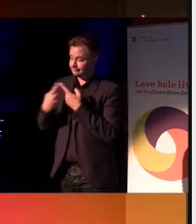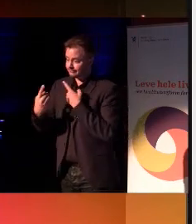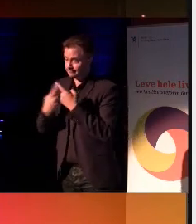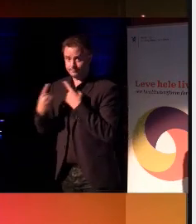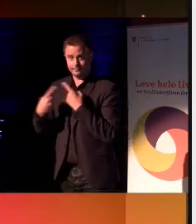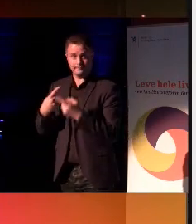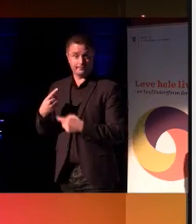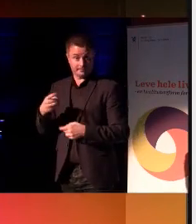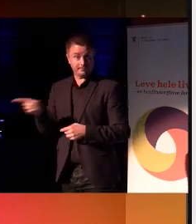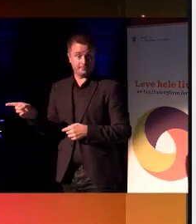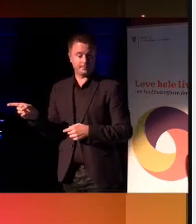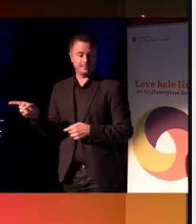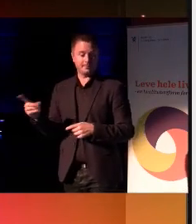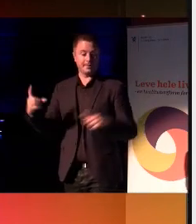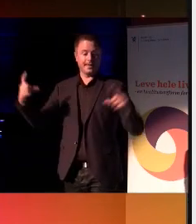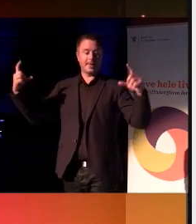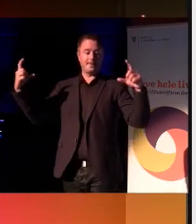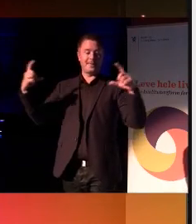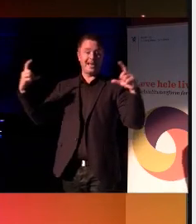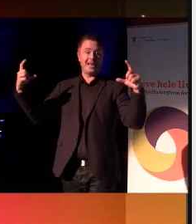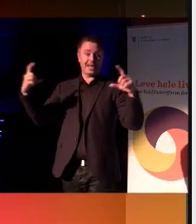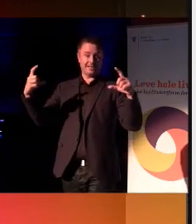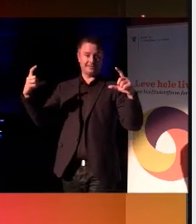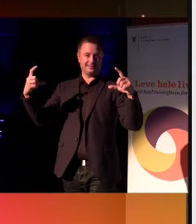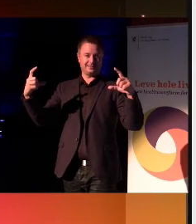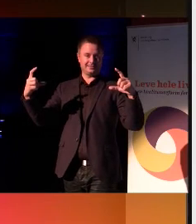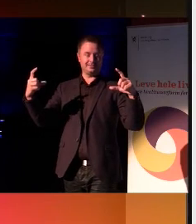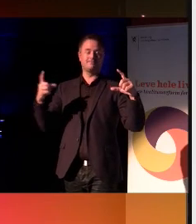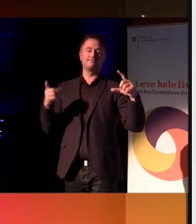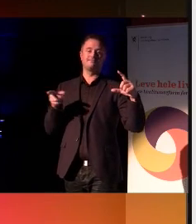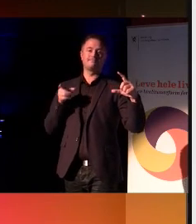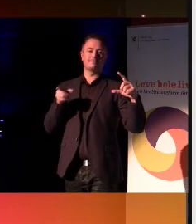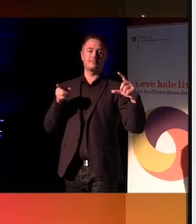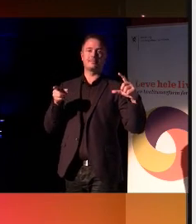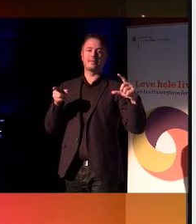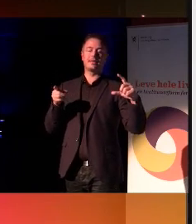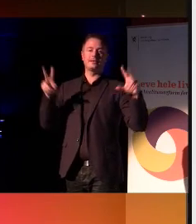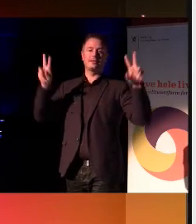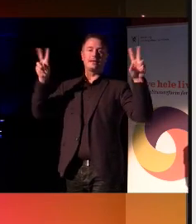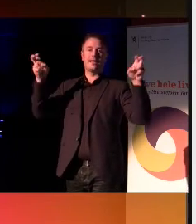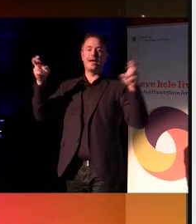ser her, dette her fra noe som vi kaller verdighetscafé.